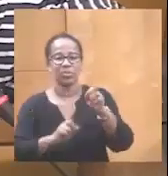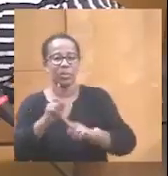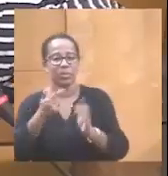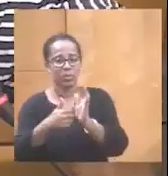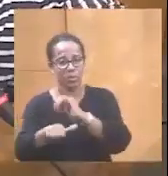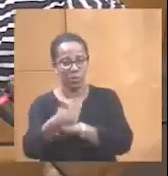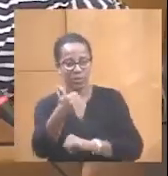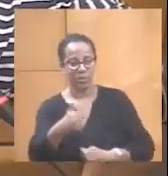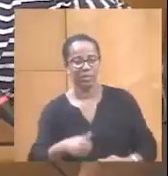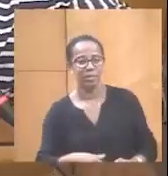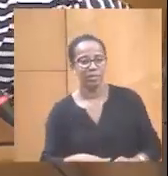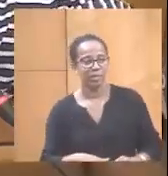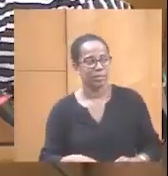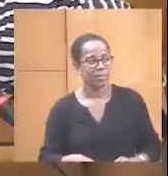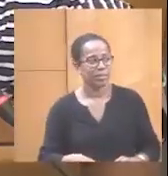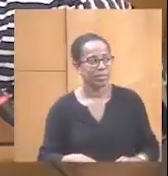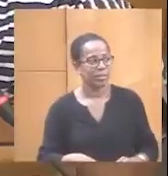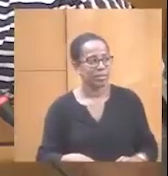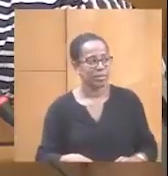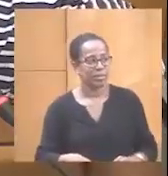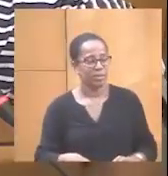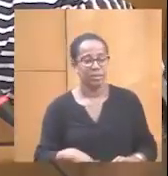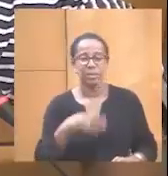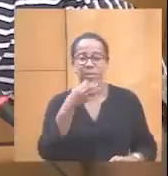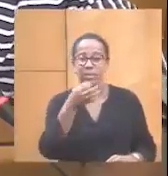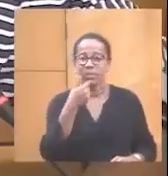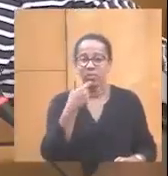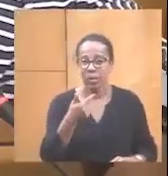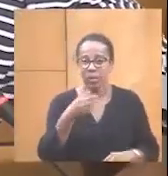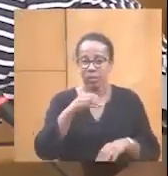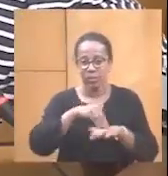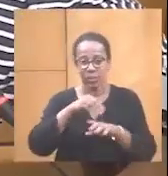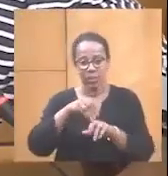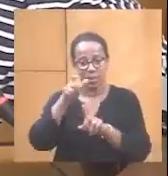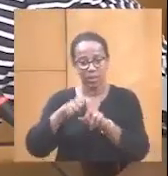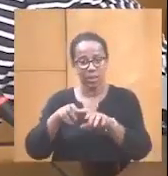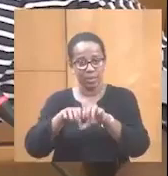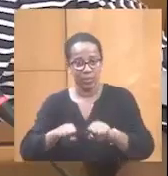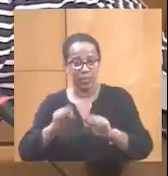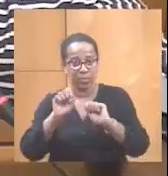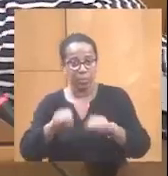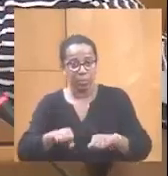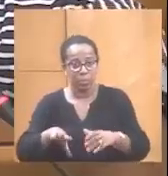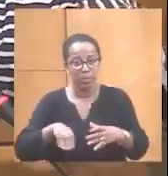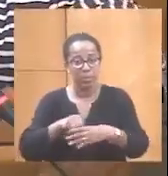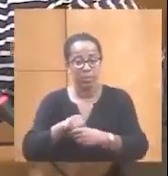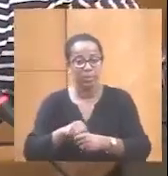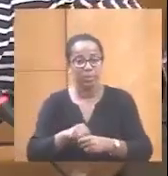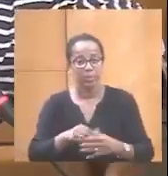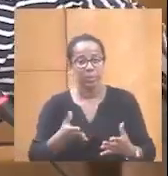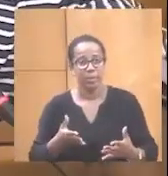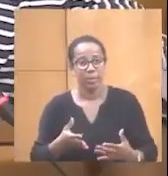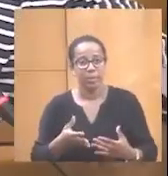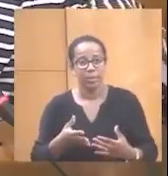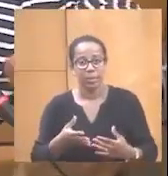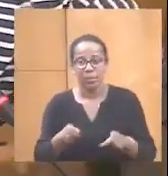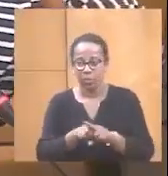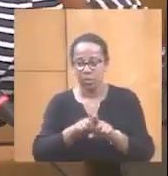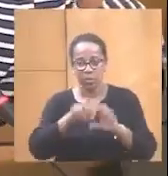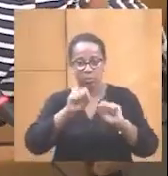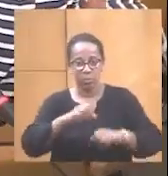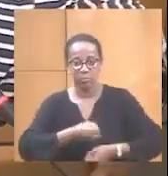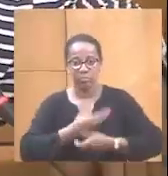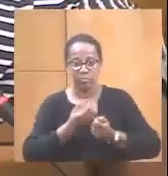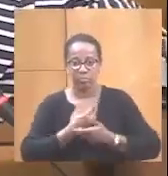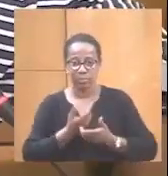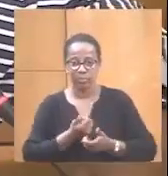2011 prévoit que les conseillers exécutifs puissent assister et ils peuvent prendre la parole en